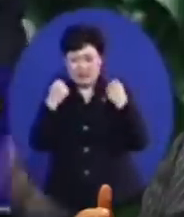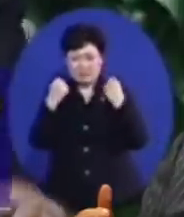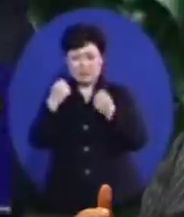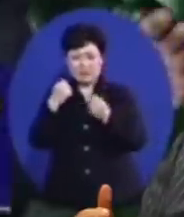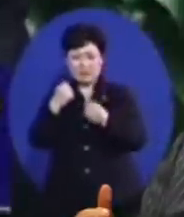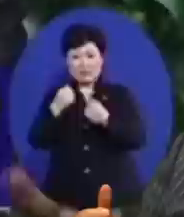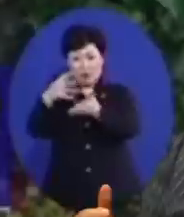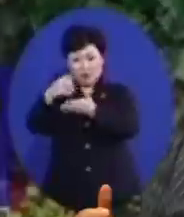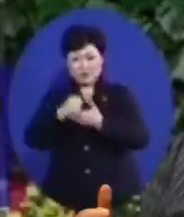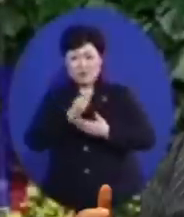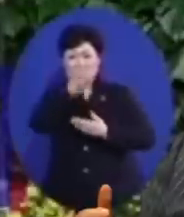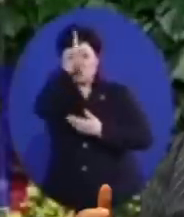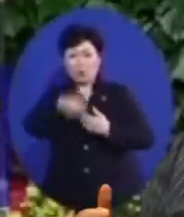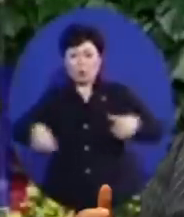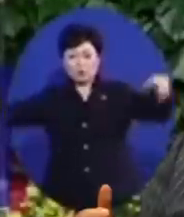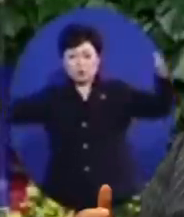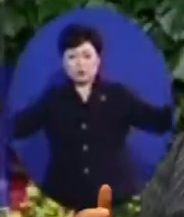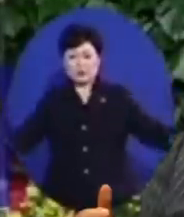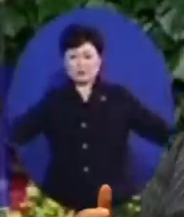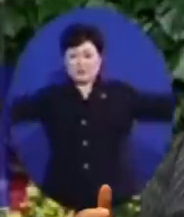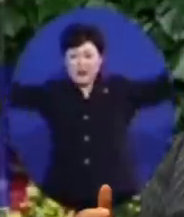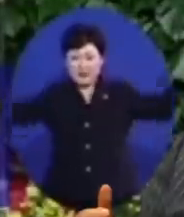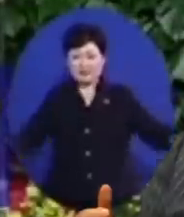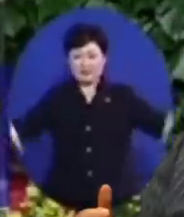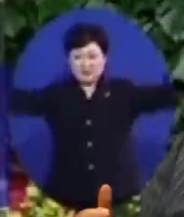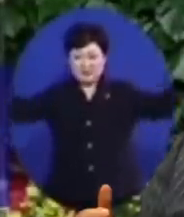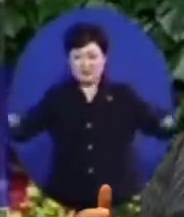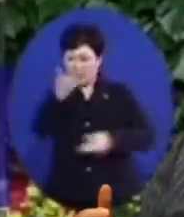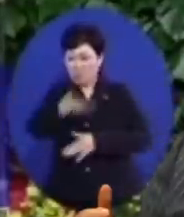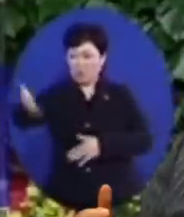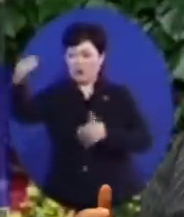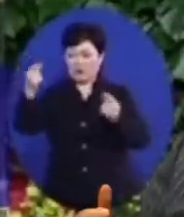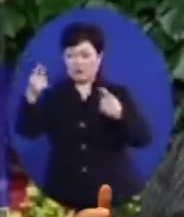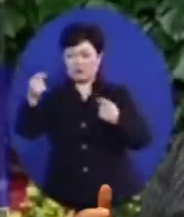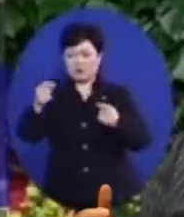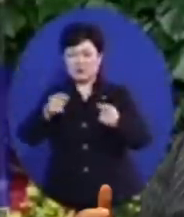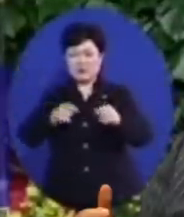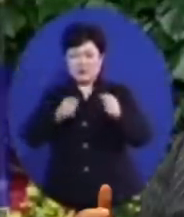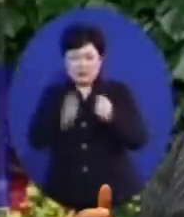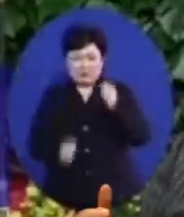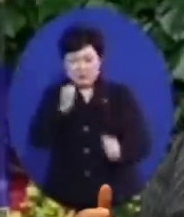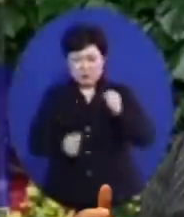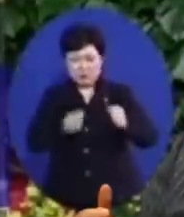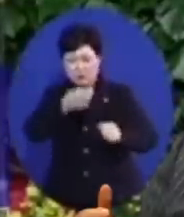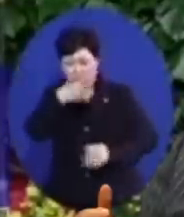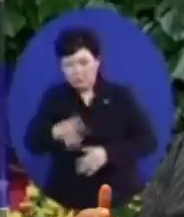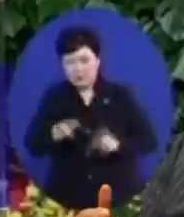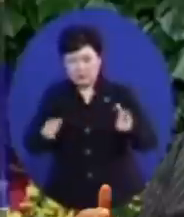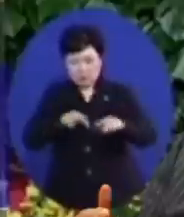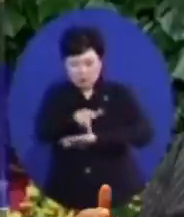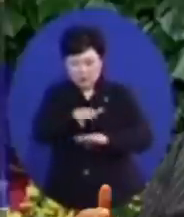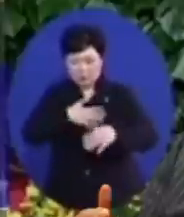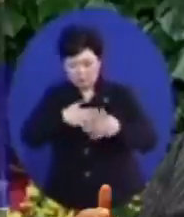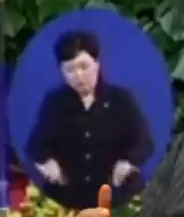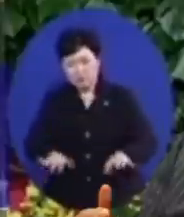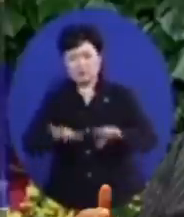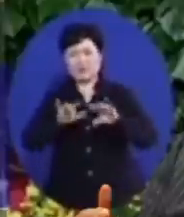독수리가 날개치며 올라갈 것 같은 것이요 다른 박질하여도 곤비치 아니하겠고 걸어가도 피곤치